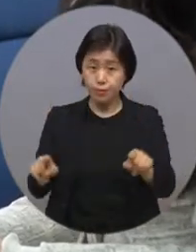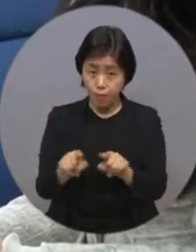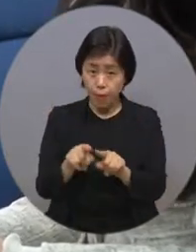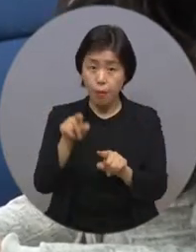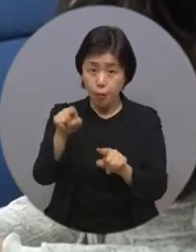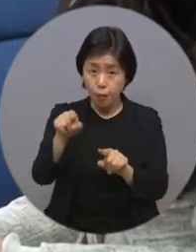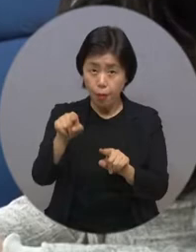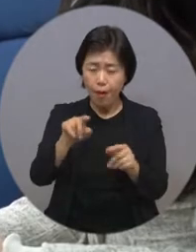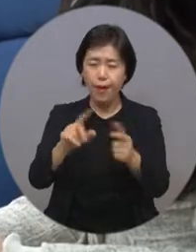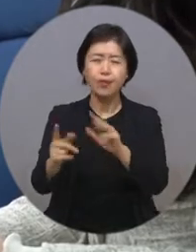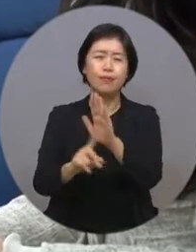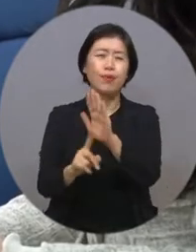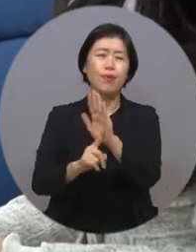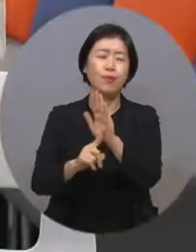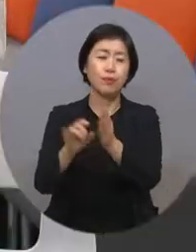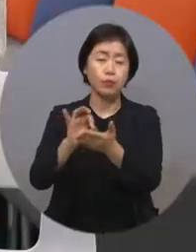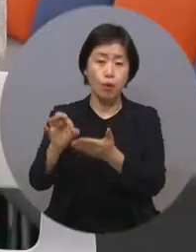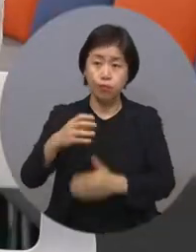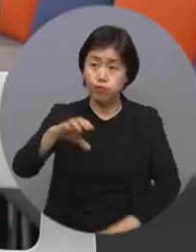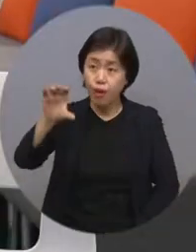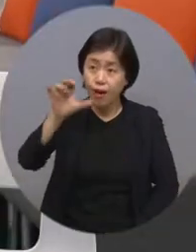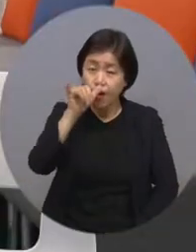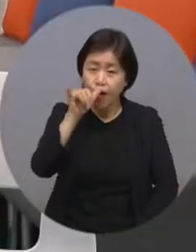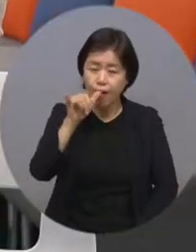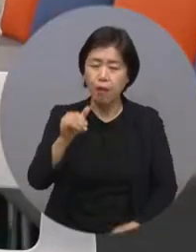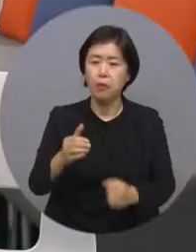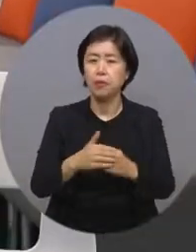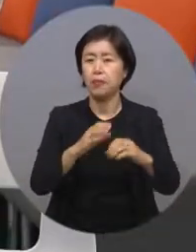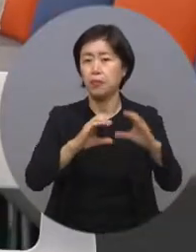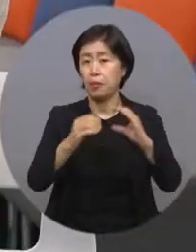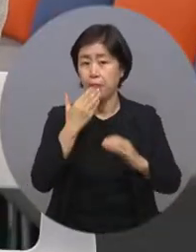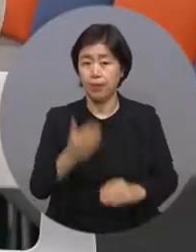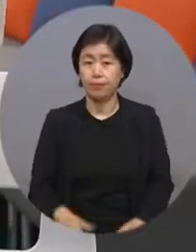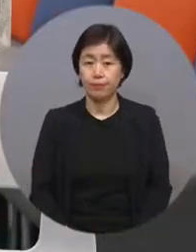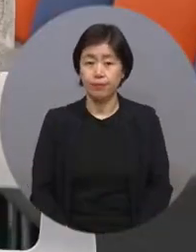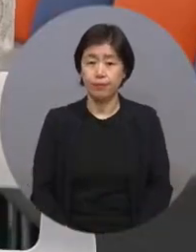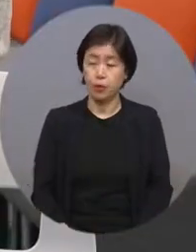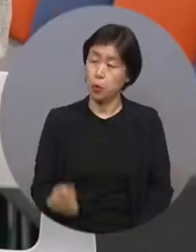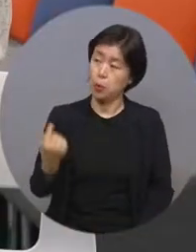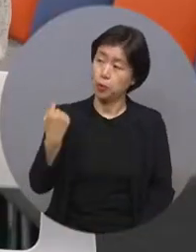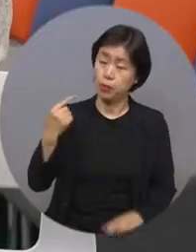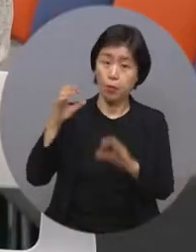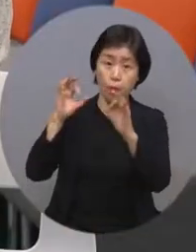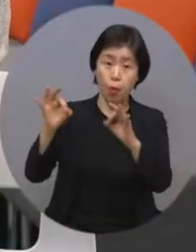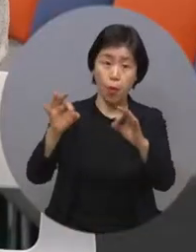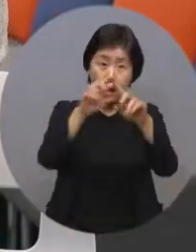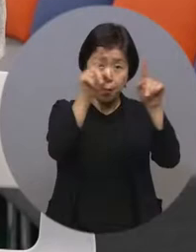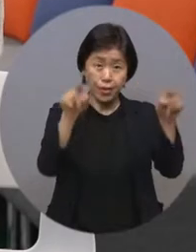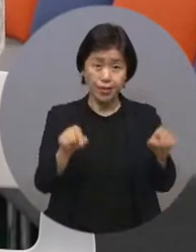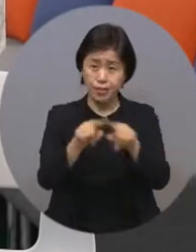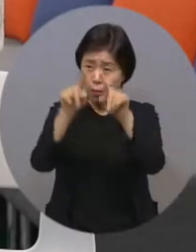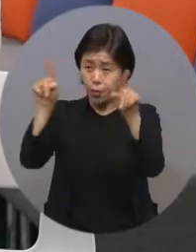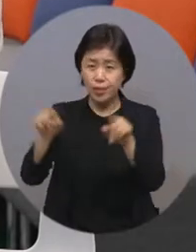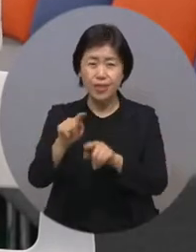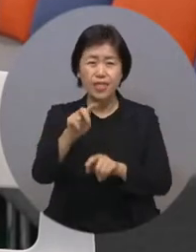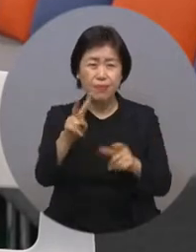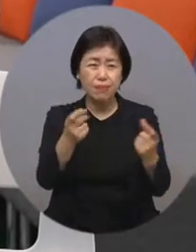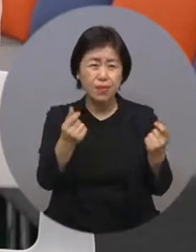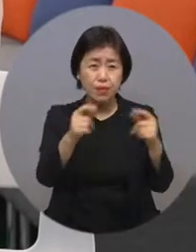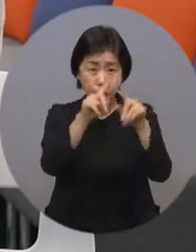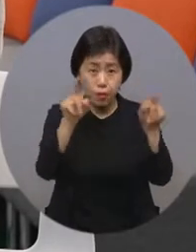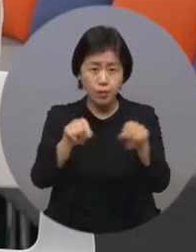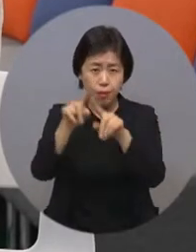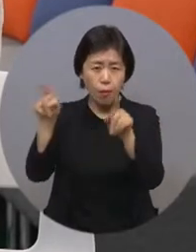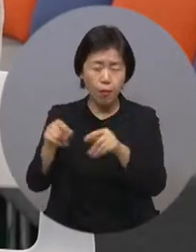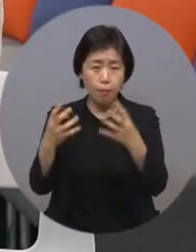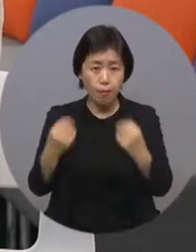알려주고 이런 식으로 소통을 하고 있습니다. 아 그러면 네. 지금 저희 뒤편에 보이는 그런 모니터들이 되게 많더라고요. 네네네. 그럼 그게 그냥 생산에